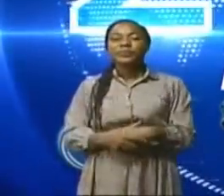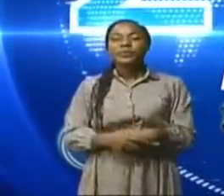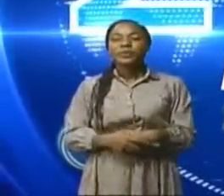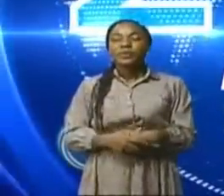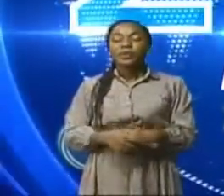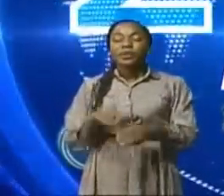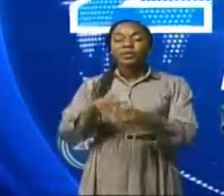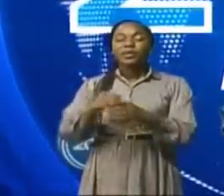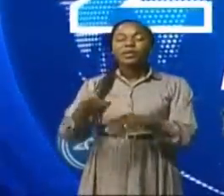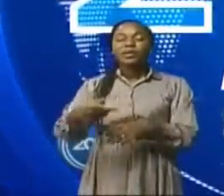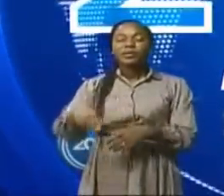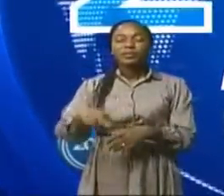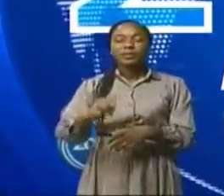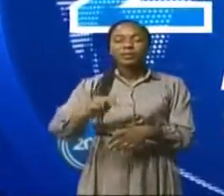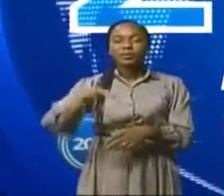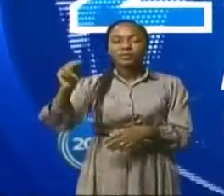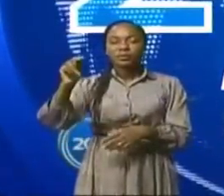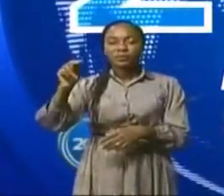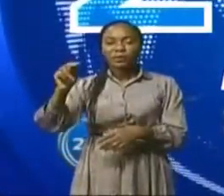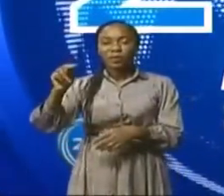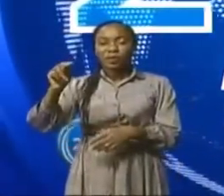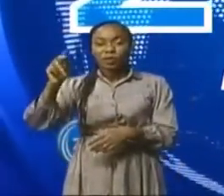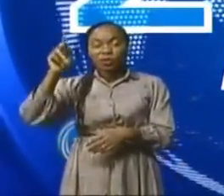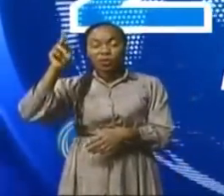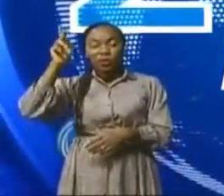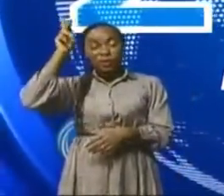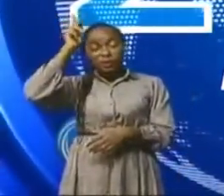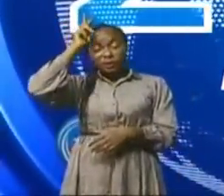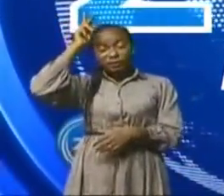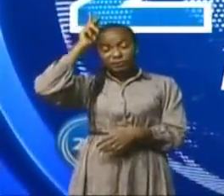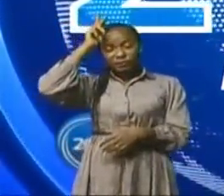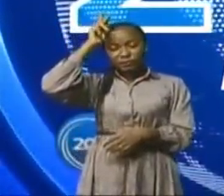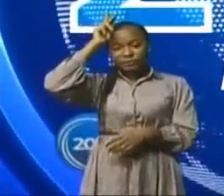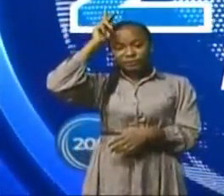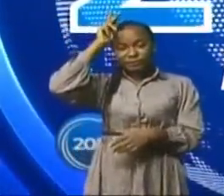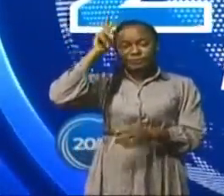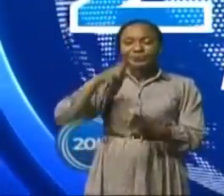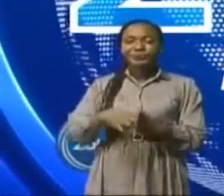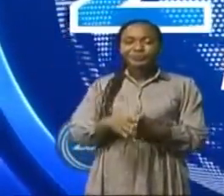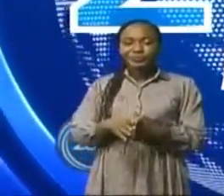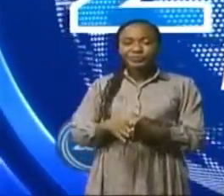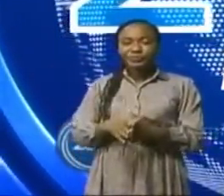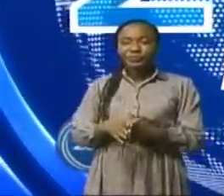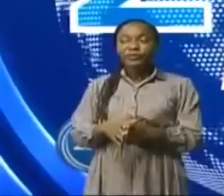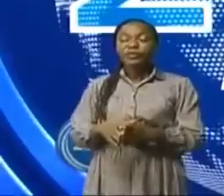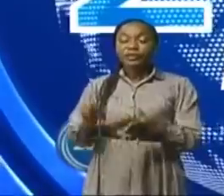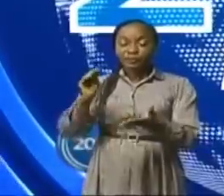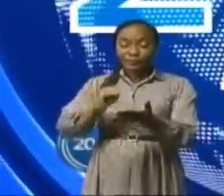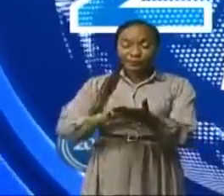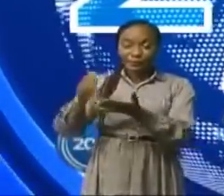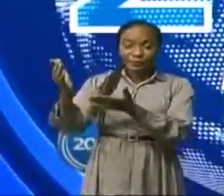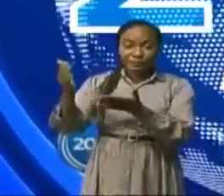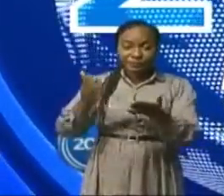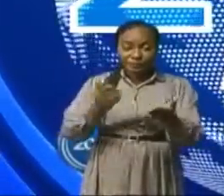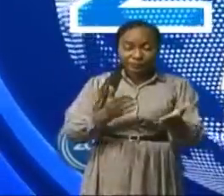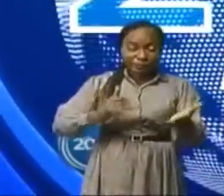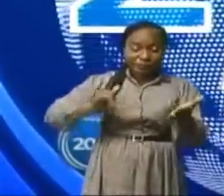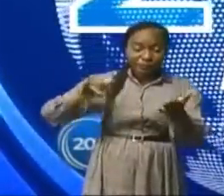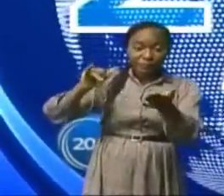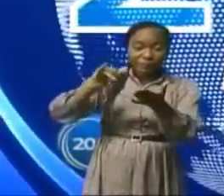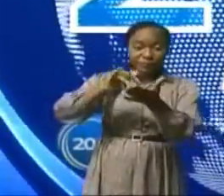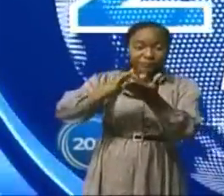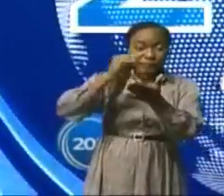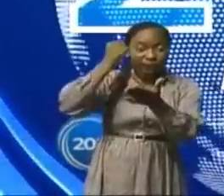Et dans la province du Haut-Katanga, le compte à rebours a commencé pour le passage de la dépouille de Patrice Emery Lumumba à l'aéroport de la